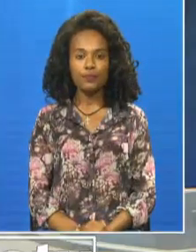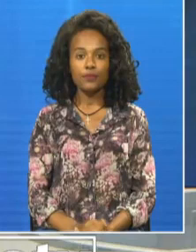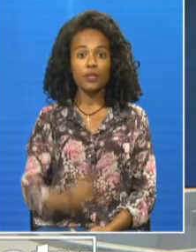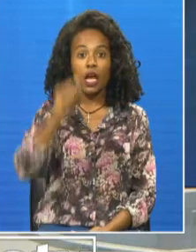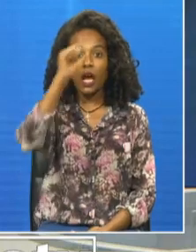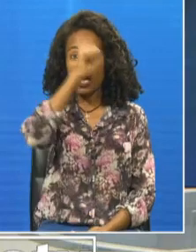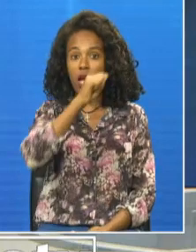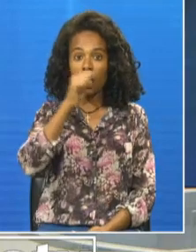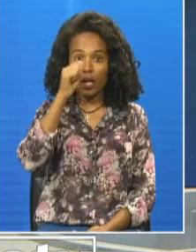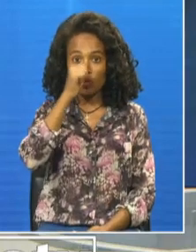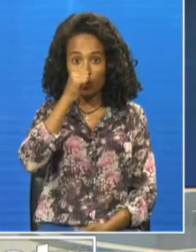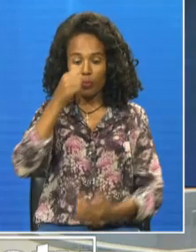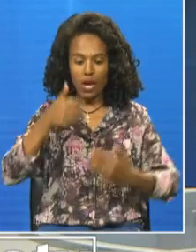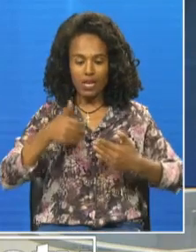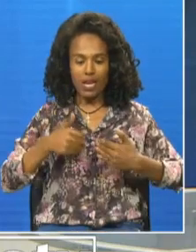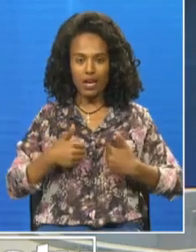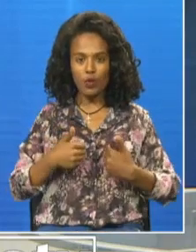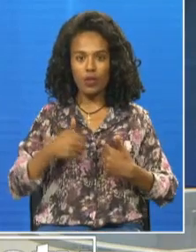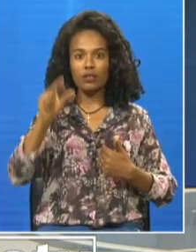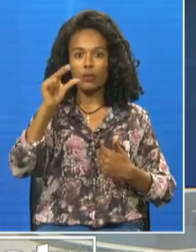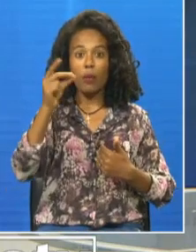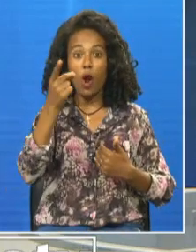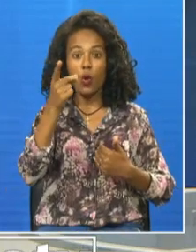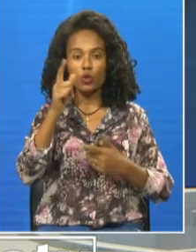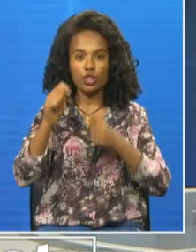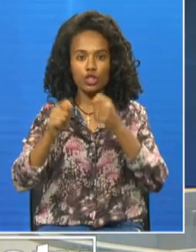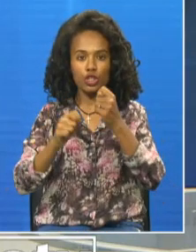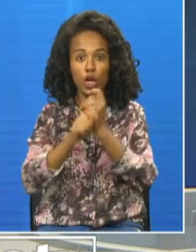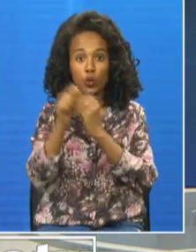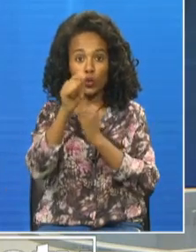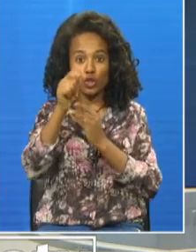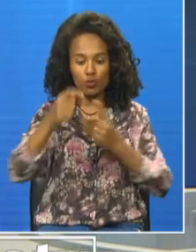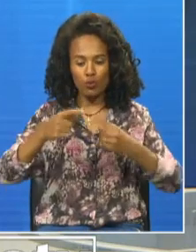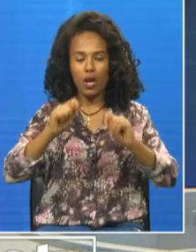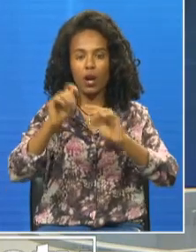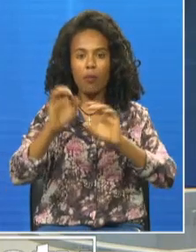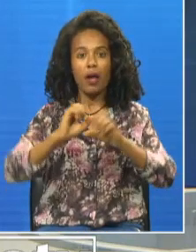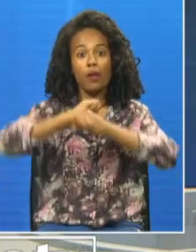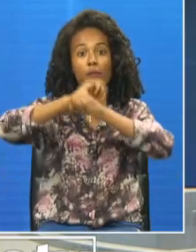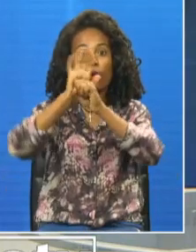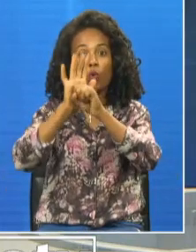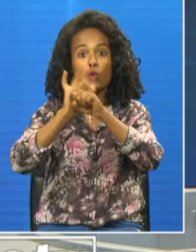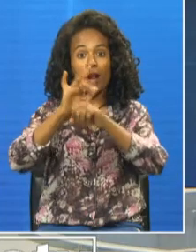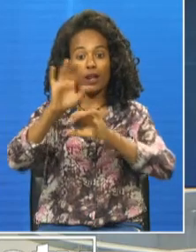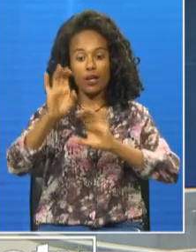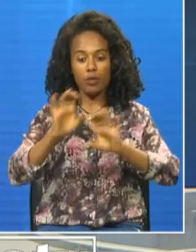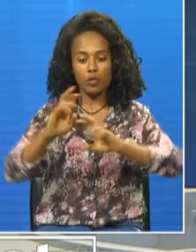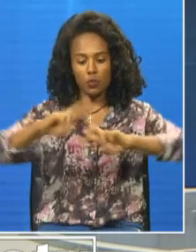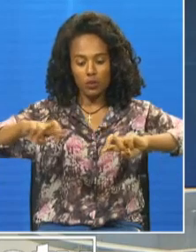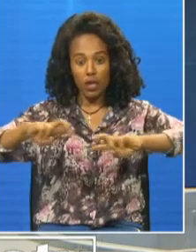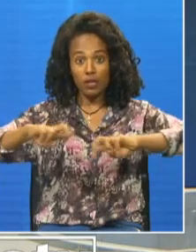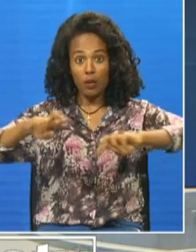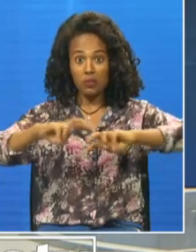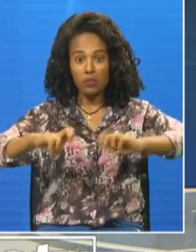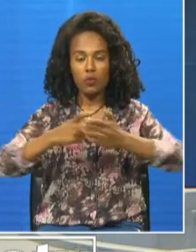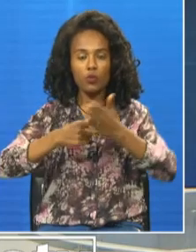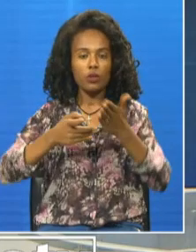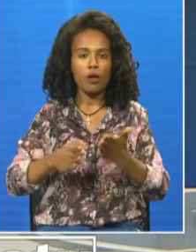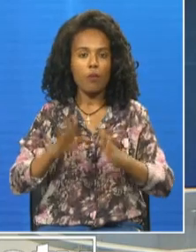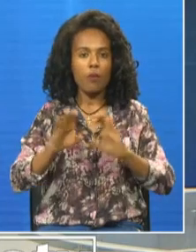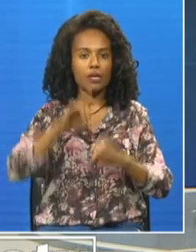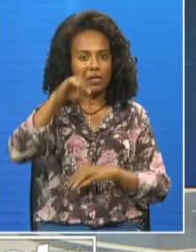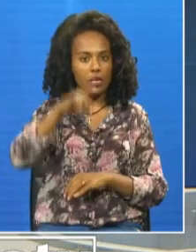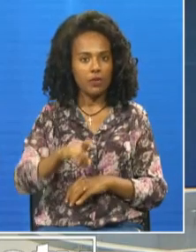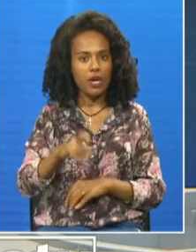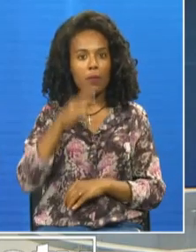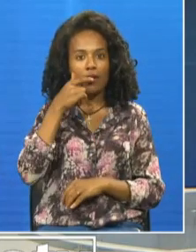ክትባት የሌላቸው መድኃኒት የሌላቸው እና በኃይል ሊሰራጩ የሚችሉ ነገሮች ሁሉ እዚህ ይሰራሉ ማለት ነው።